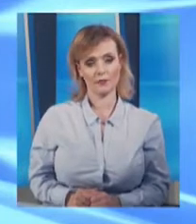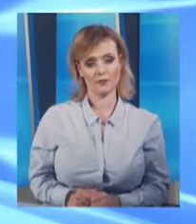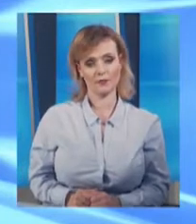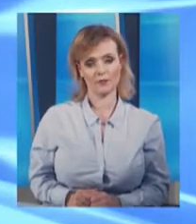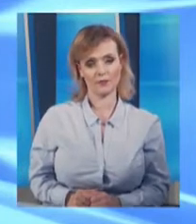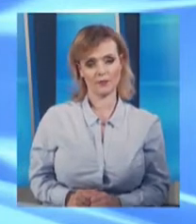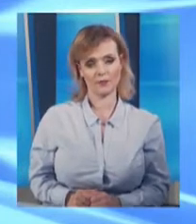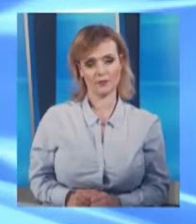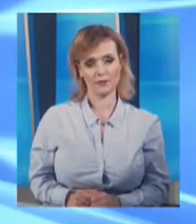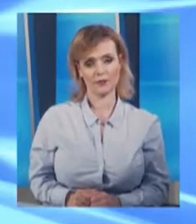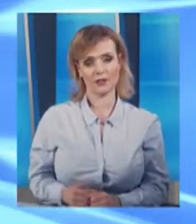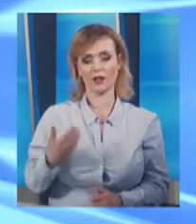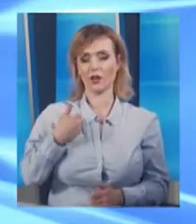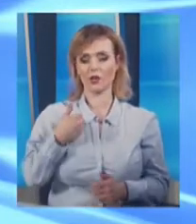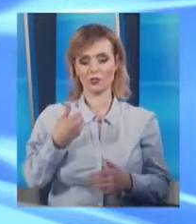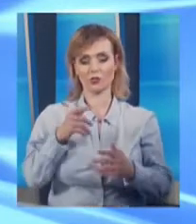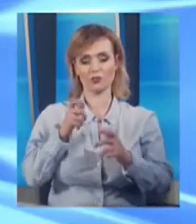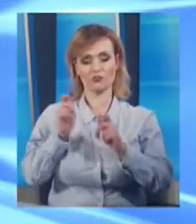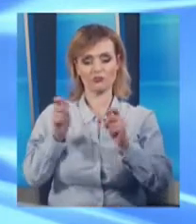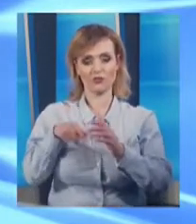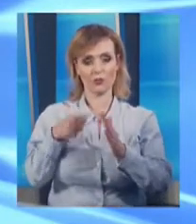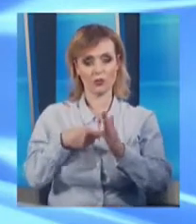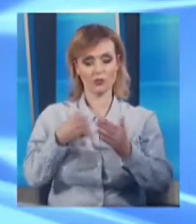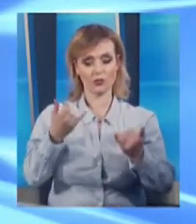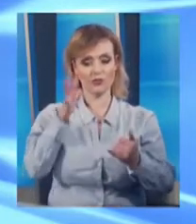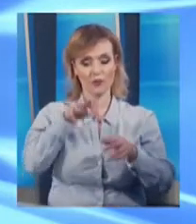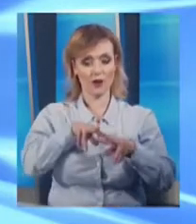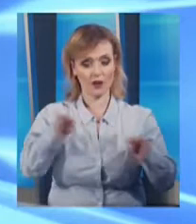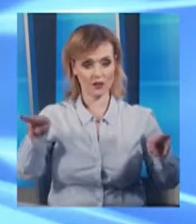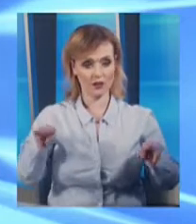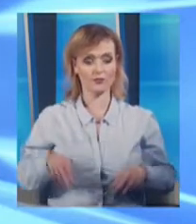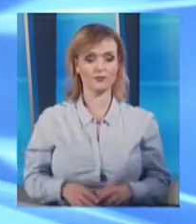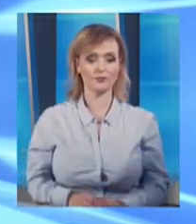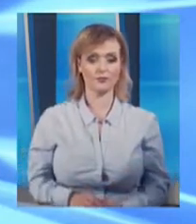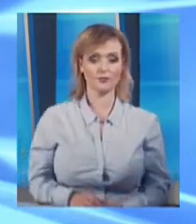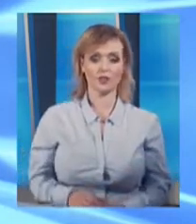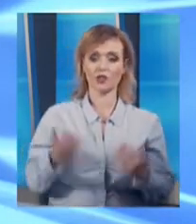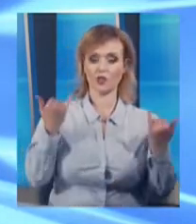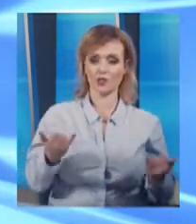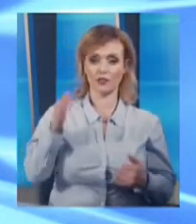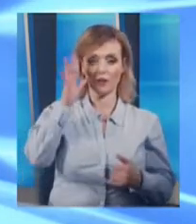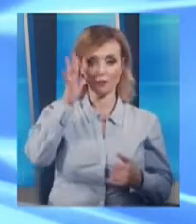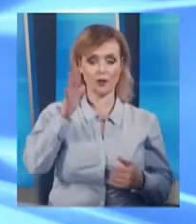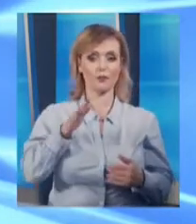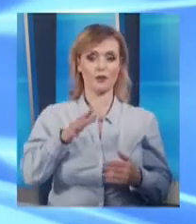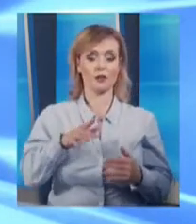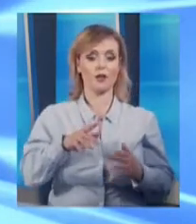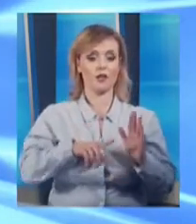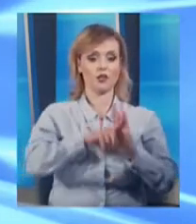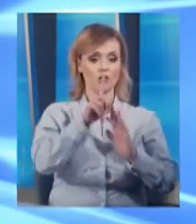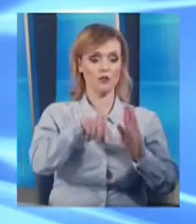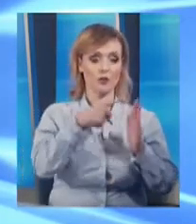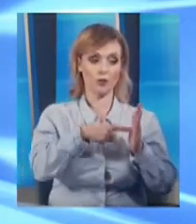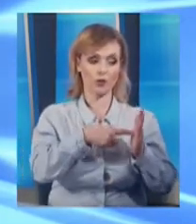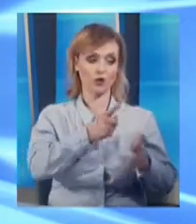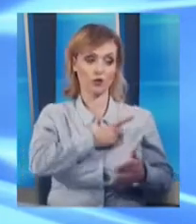mai adresez întrebări, dar ați ajuns la același timp și cred că este acum momentul ca să mergem la întrebările din partea